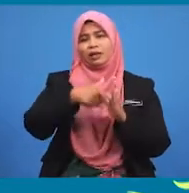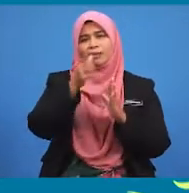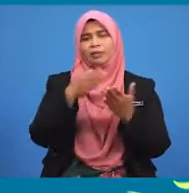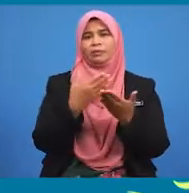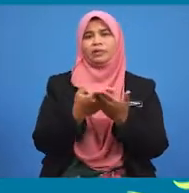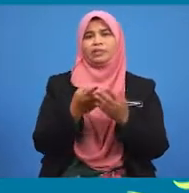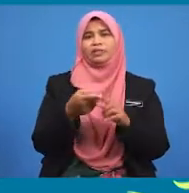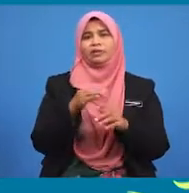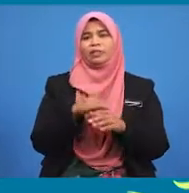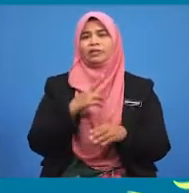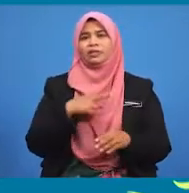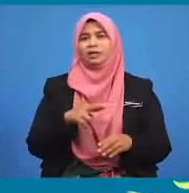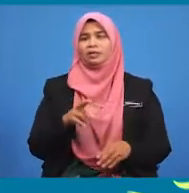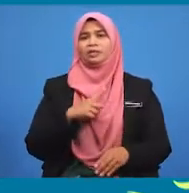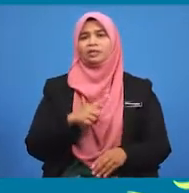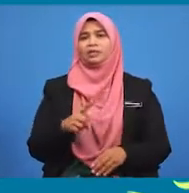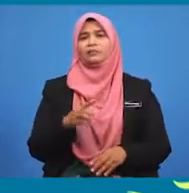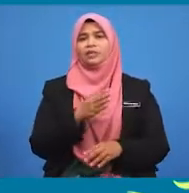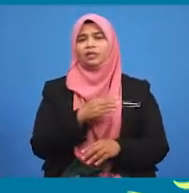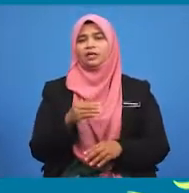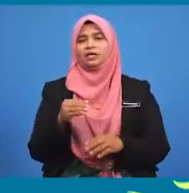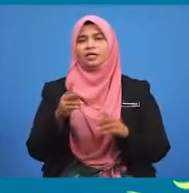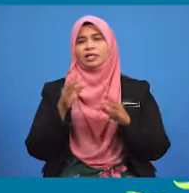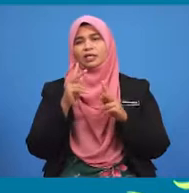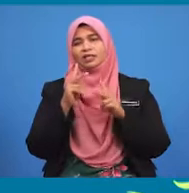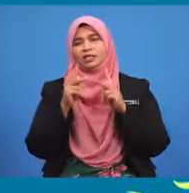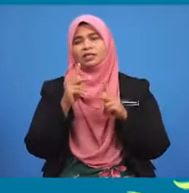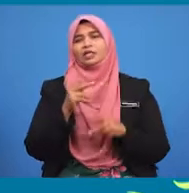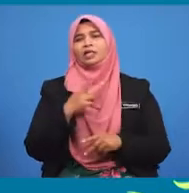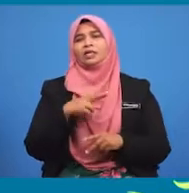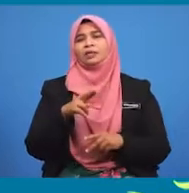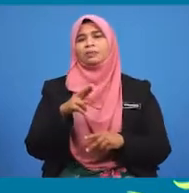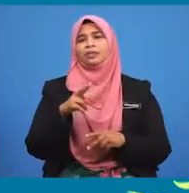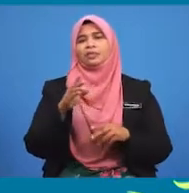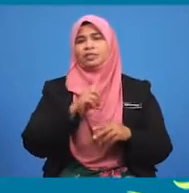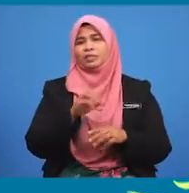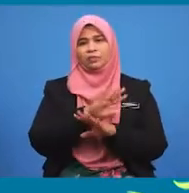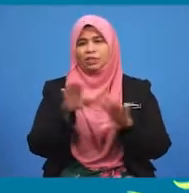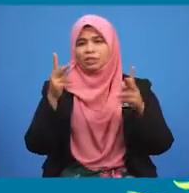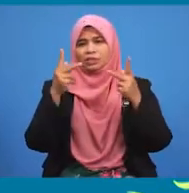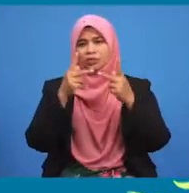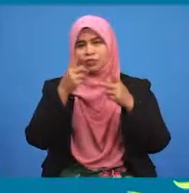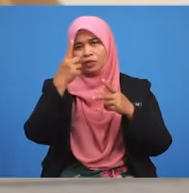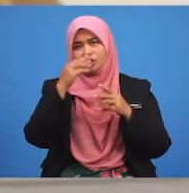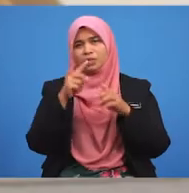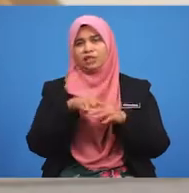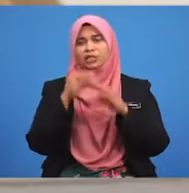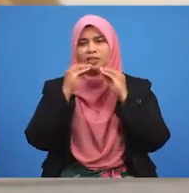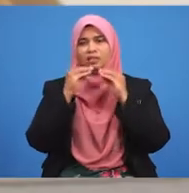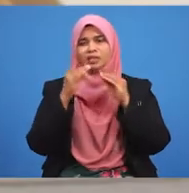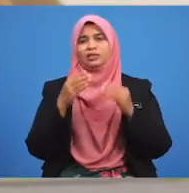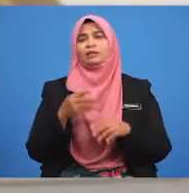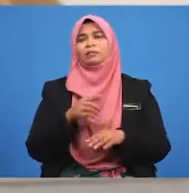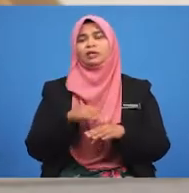atau beritikad bahawa ajaran agama Islam sudah tidak sesuai untuk diamalkan pada masa kini. Contoh